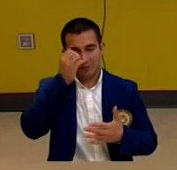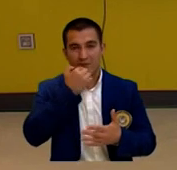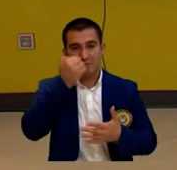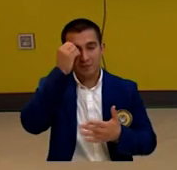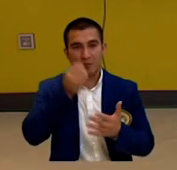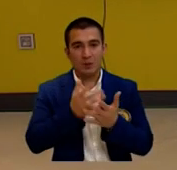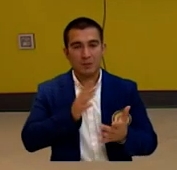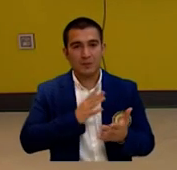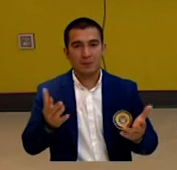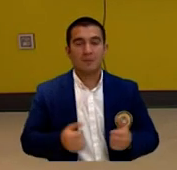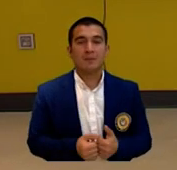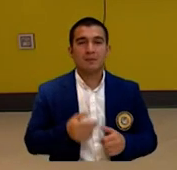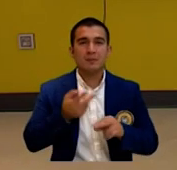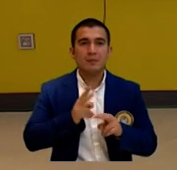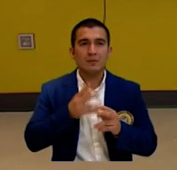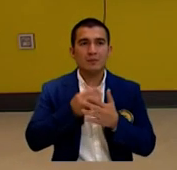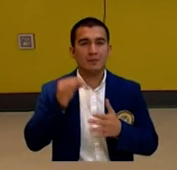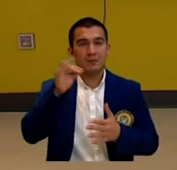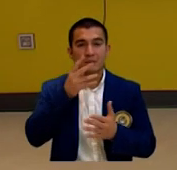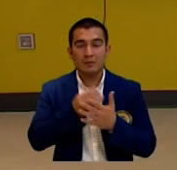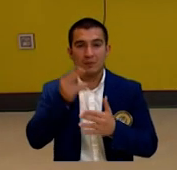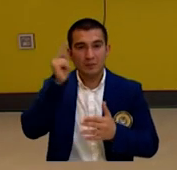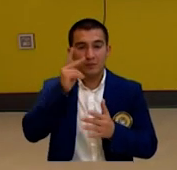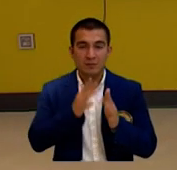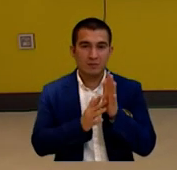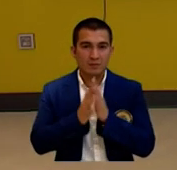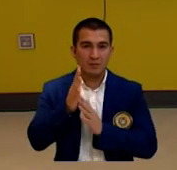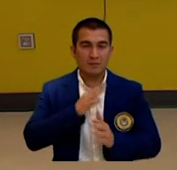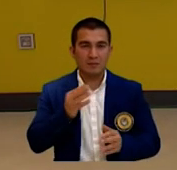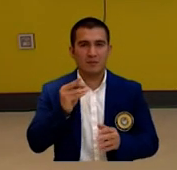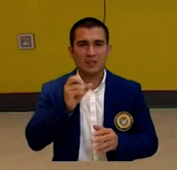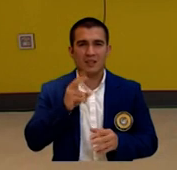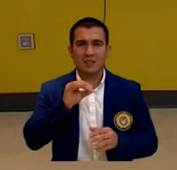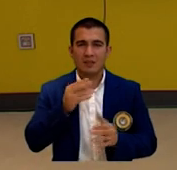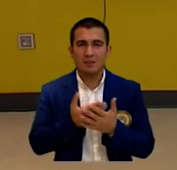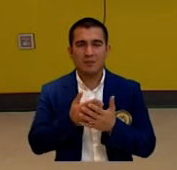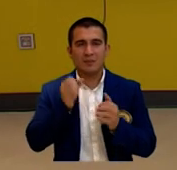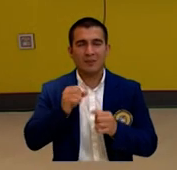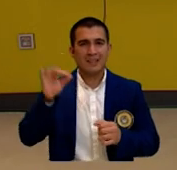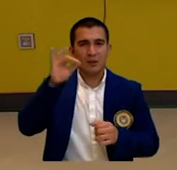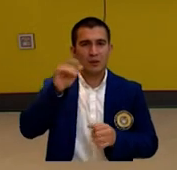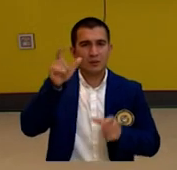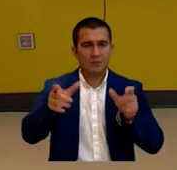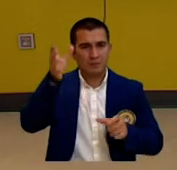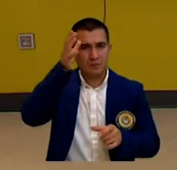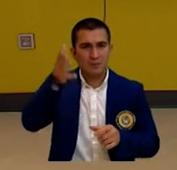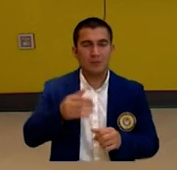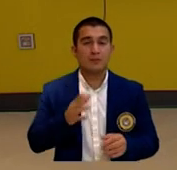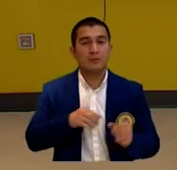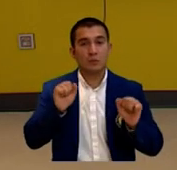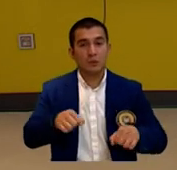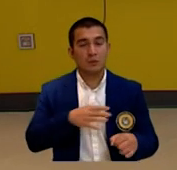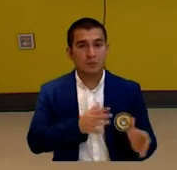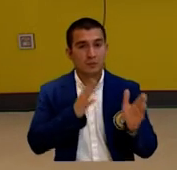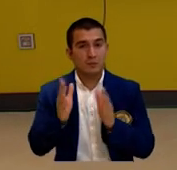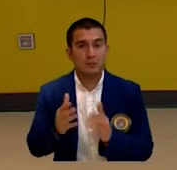Bu davr tarix fanining rivojlanishiga nafaqat jadidchilar, tarixchi olimlar, balki